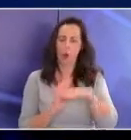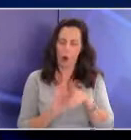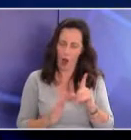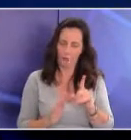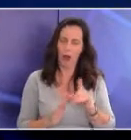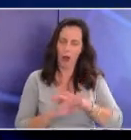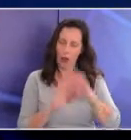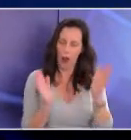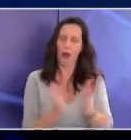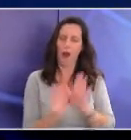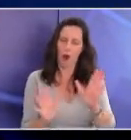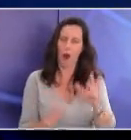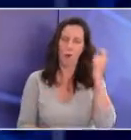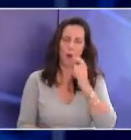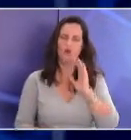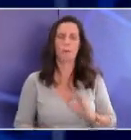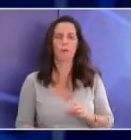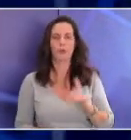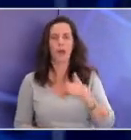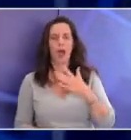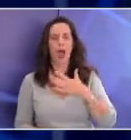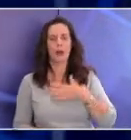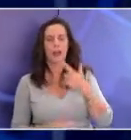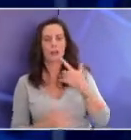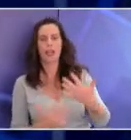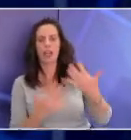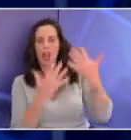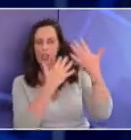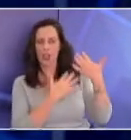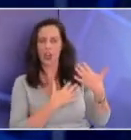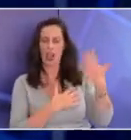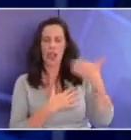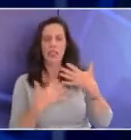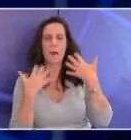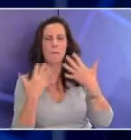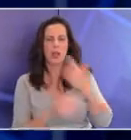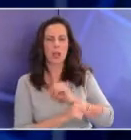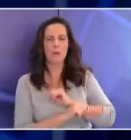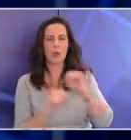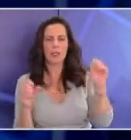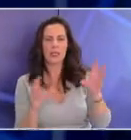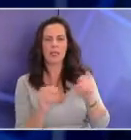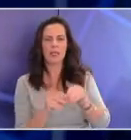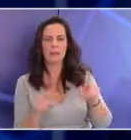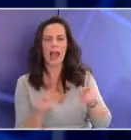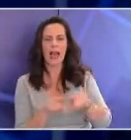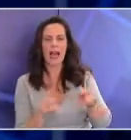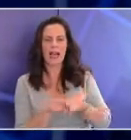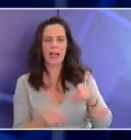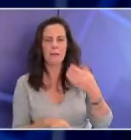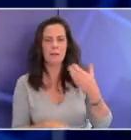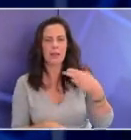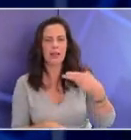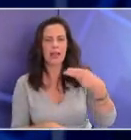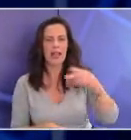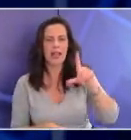שמאחורה עומדים גורמים עבריינים. אני יכול לחזור לעשור הקודם, פרשת דונבט התפוצצה, עם אחים מהרצליה, שבסופו של דבר